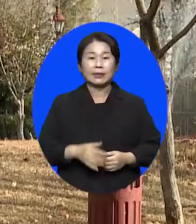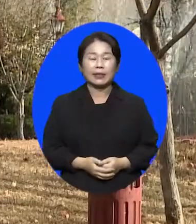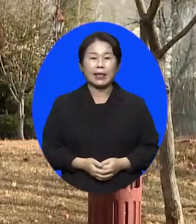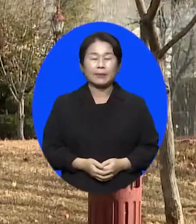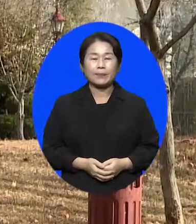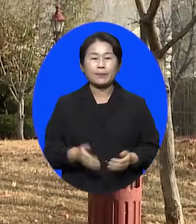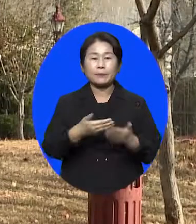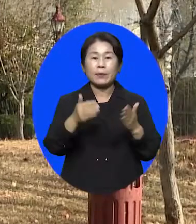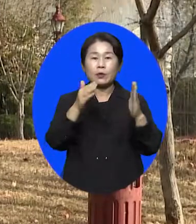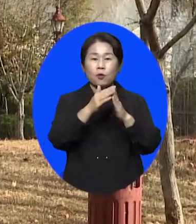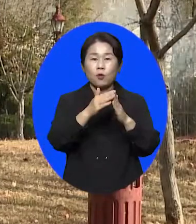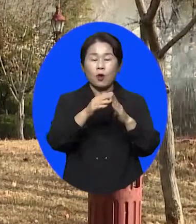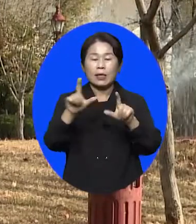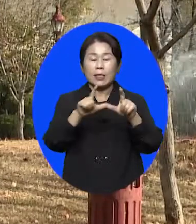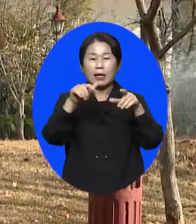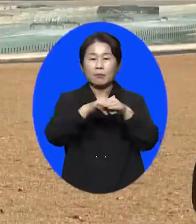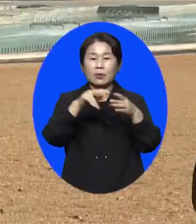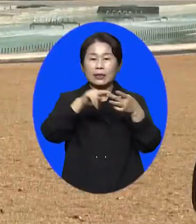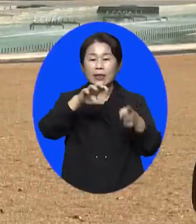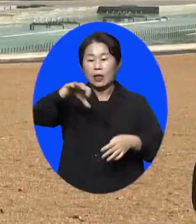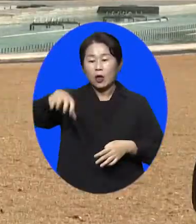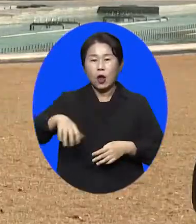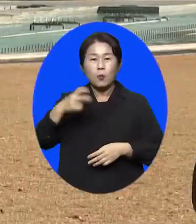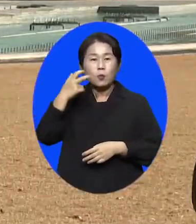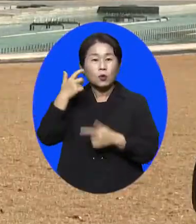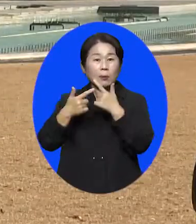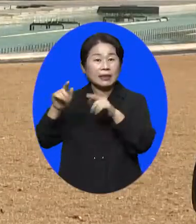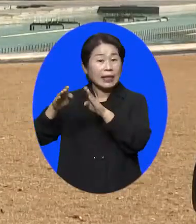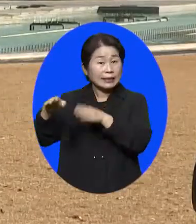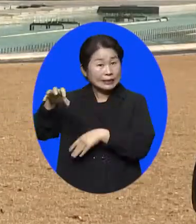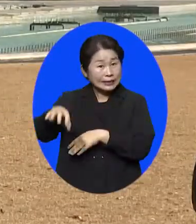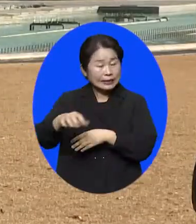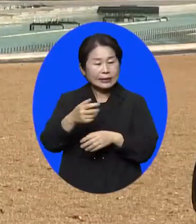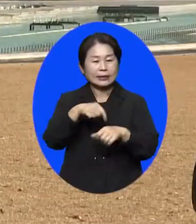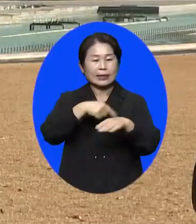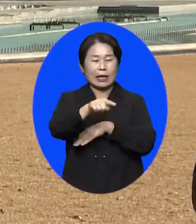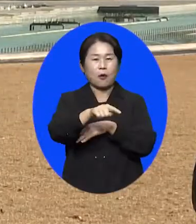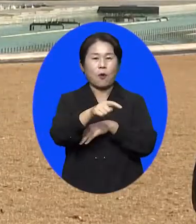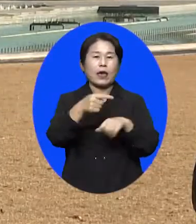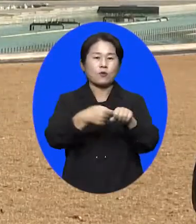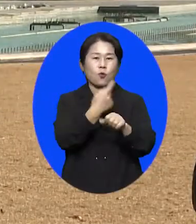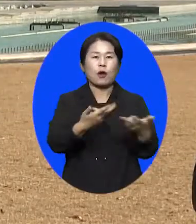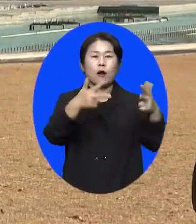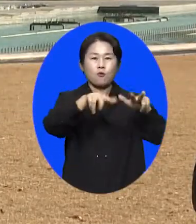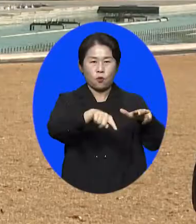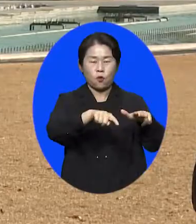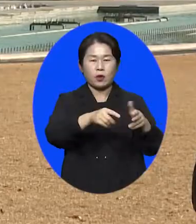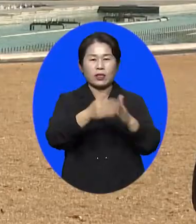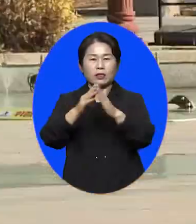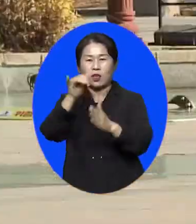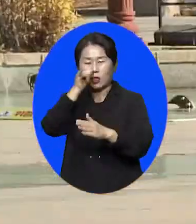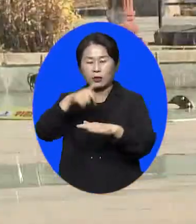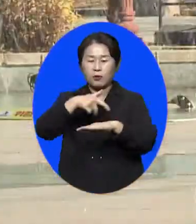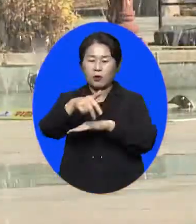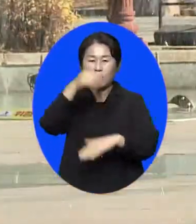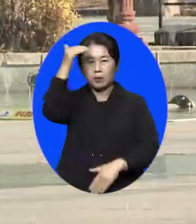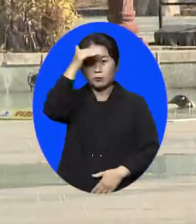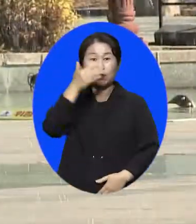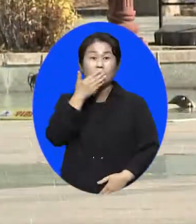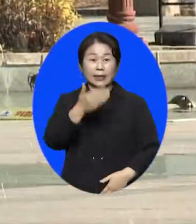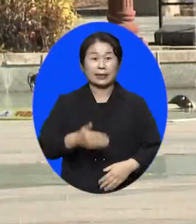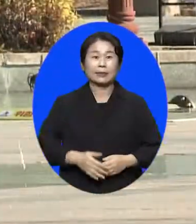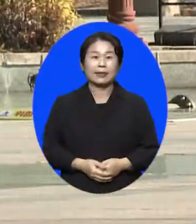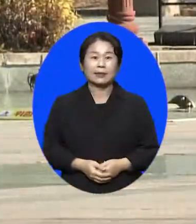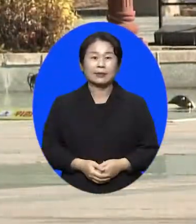또한 미술관 생활 문화 센터 옆 소나무 테라스와 야외 조각공원 에 설치돼 가볍게 산책을 즐기며 감상할 수